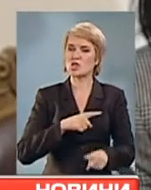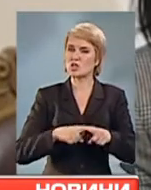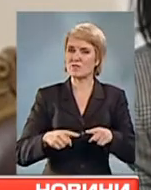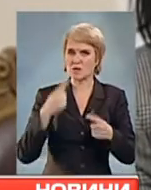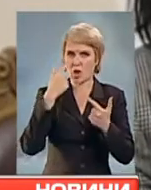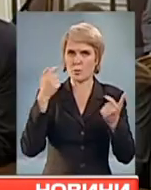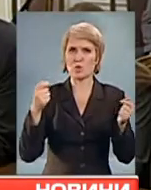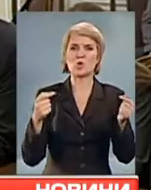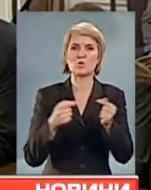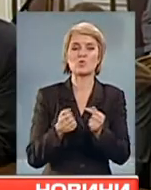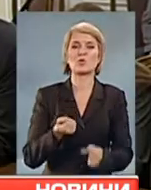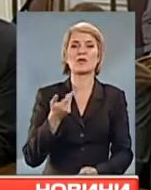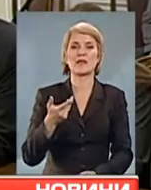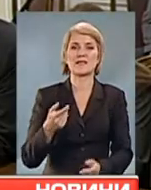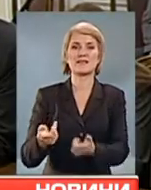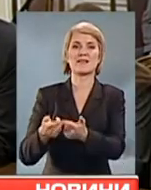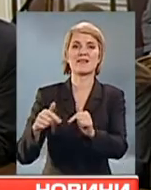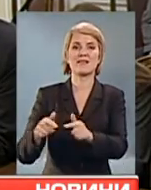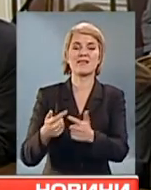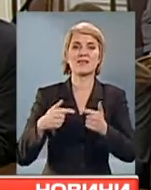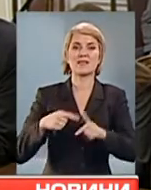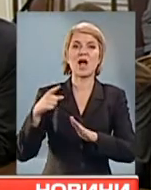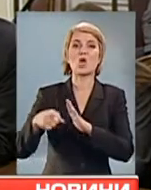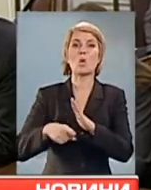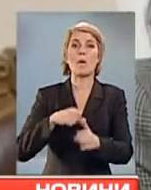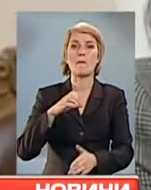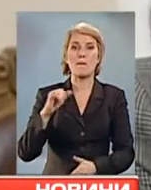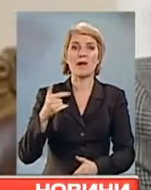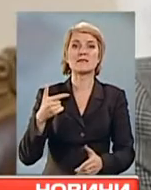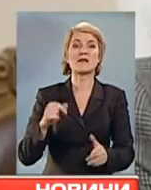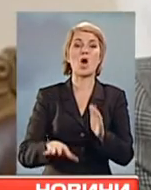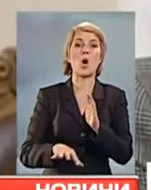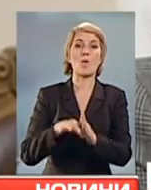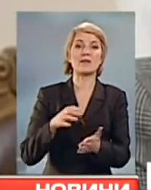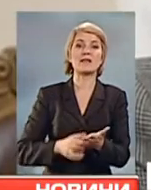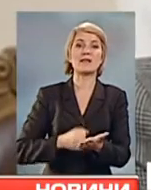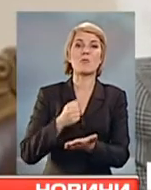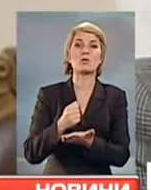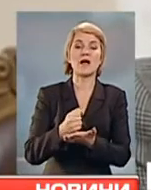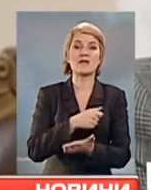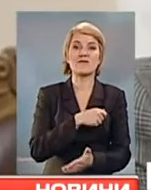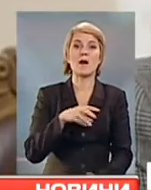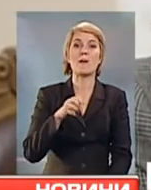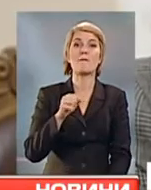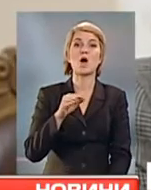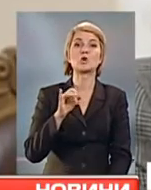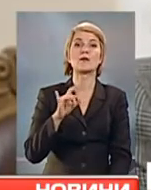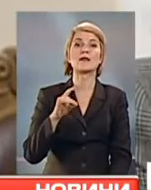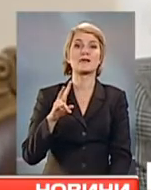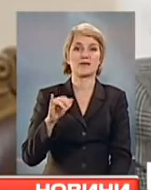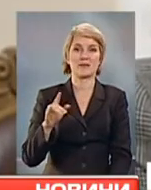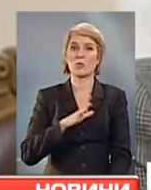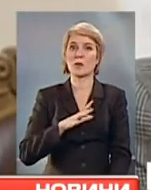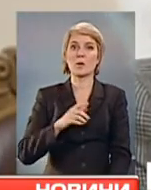точну кількість дільниць на Донбасі, де обиратимуть депутатів-мажоритарників. Для того, щоб ми не стали свідками партизанського голосування,